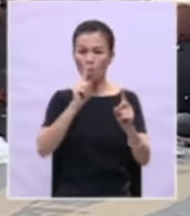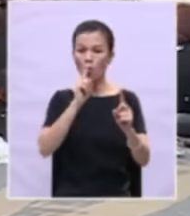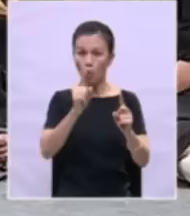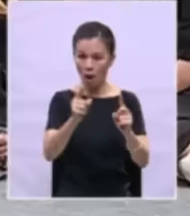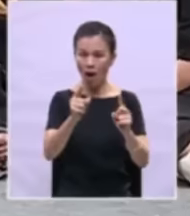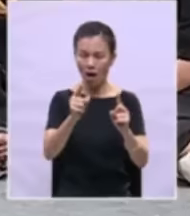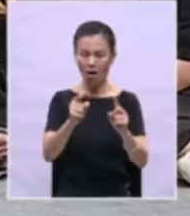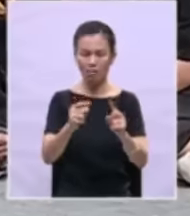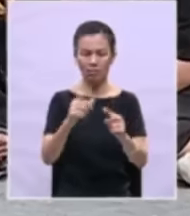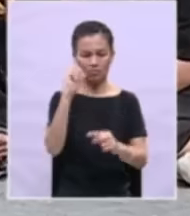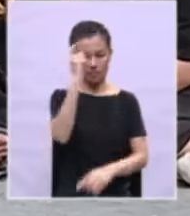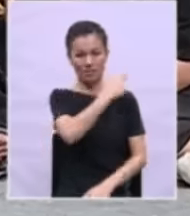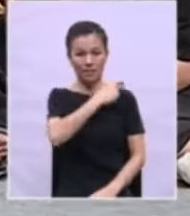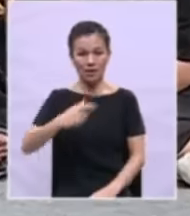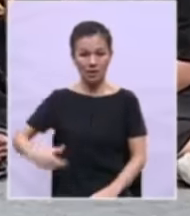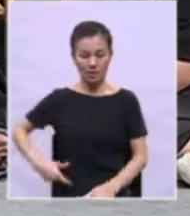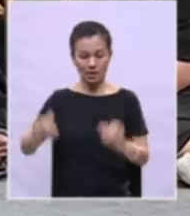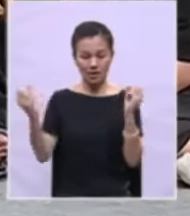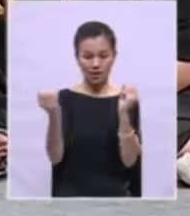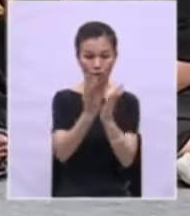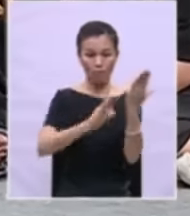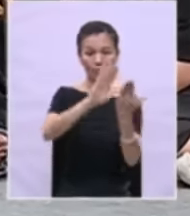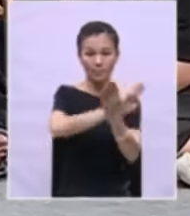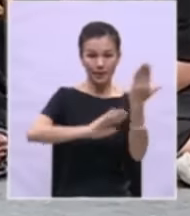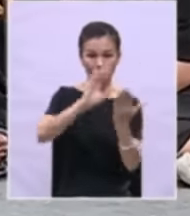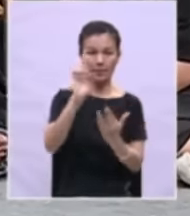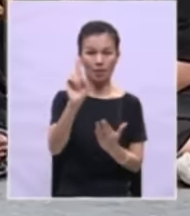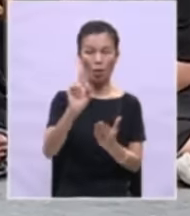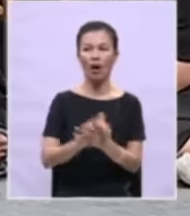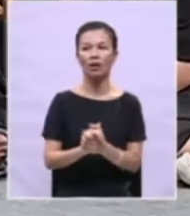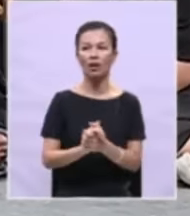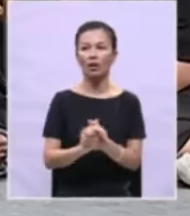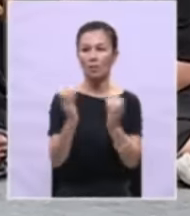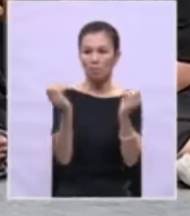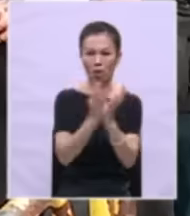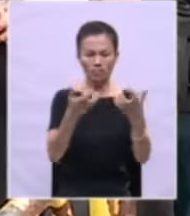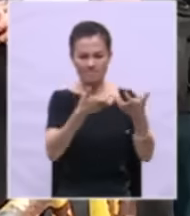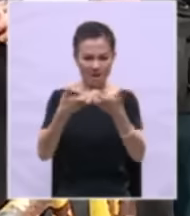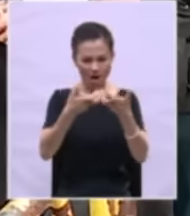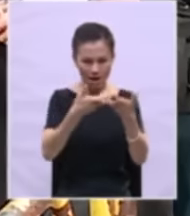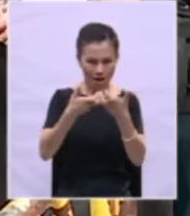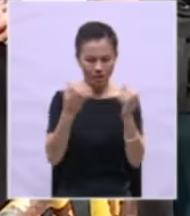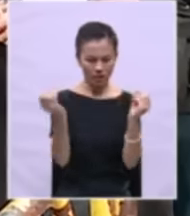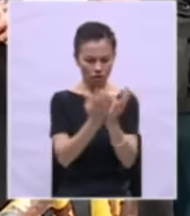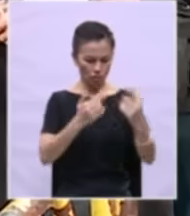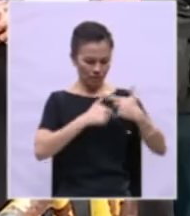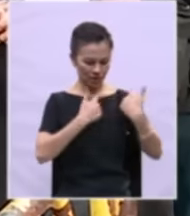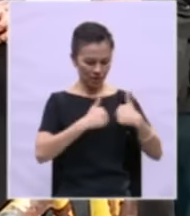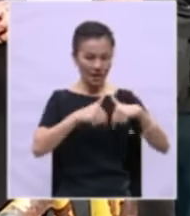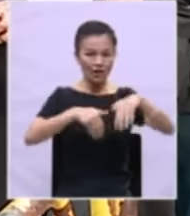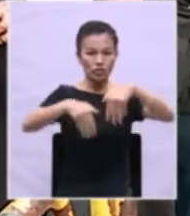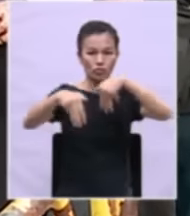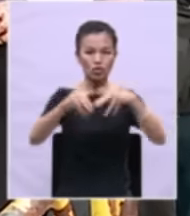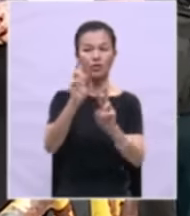มเดชานุภาพหรือว่ากระทบต่อความมั่นคงของชาติยุยงให้เกิดความแตกแยกและทำให้เกิดผลสะเทือนจิตใจของประชาชนนะค